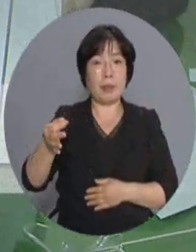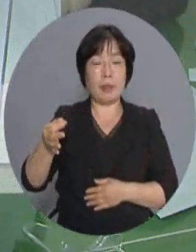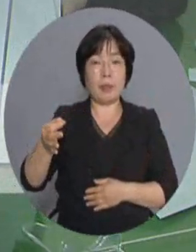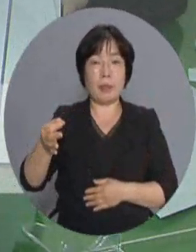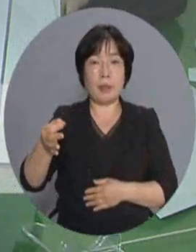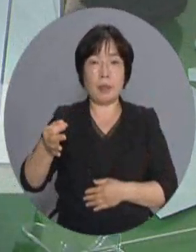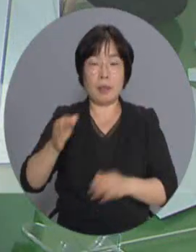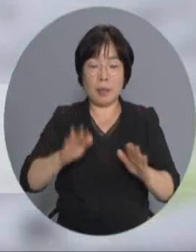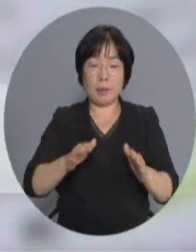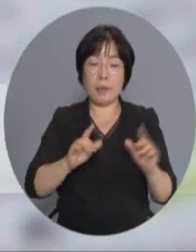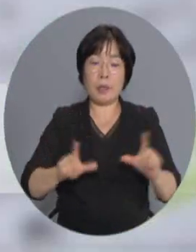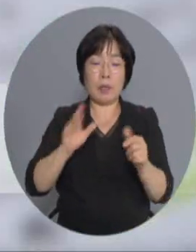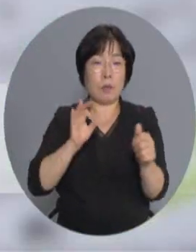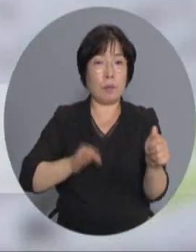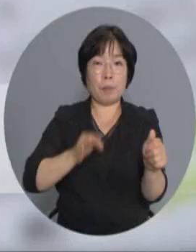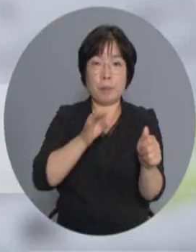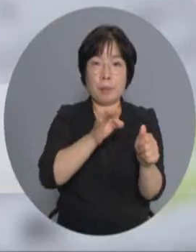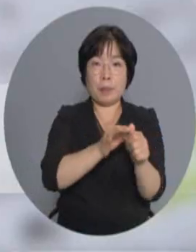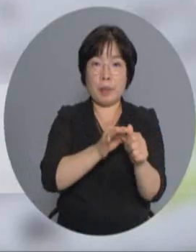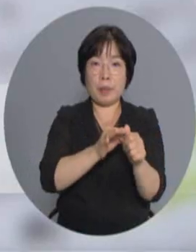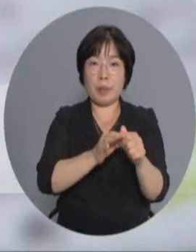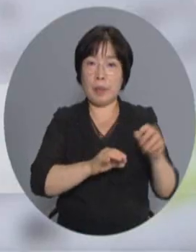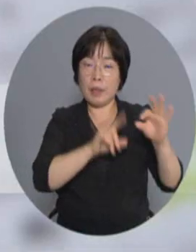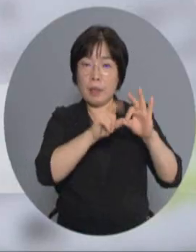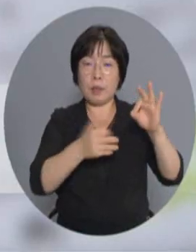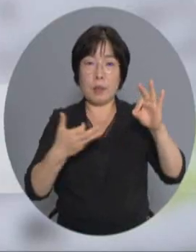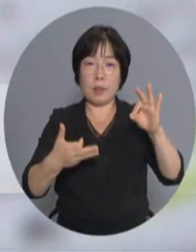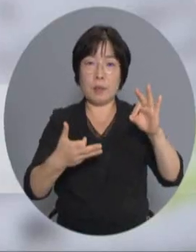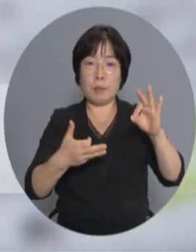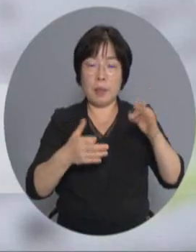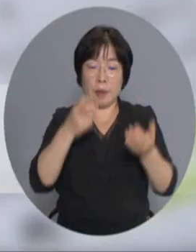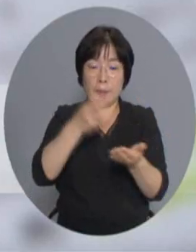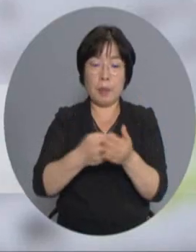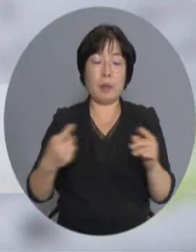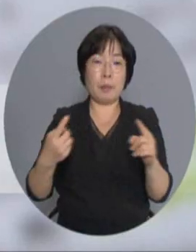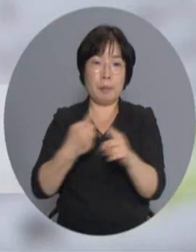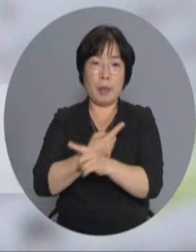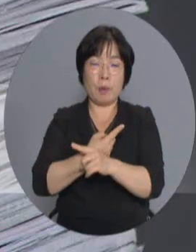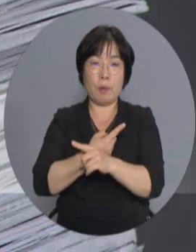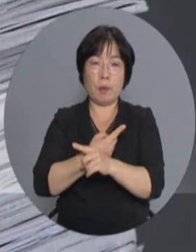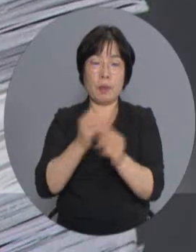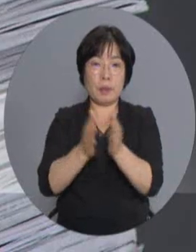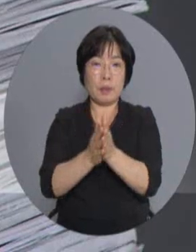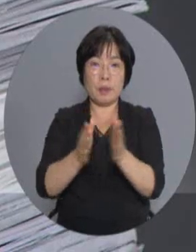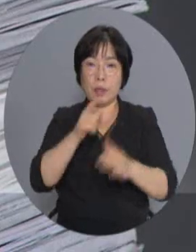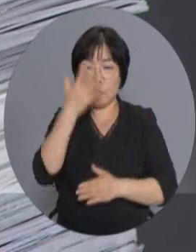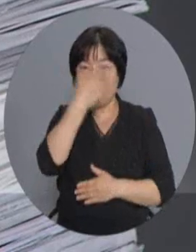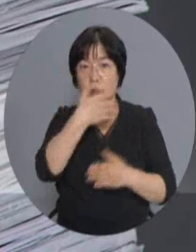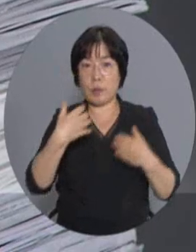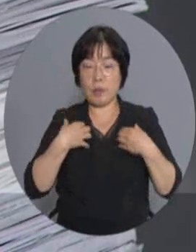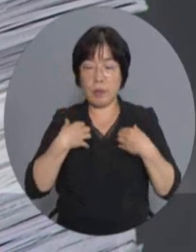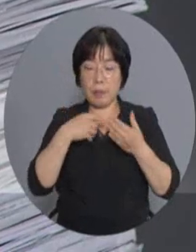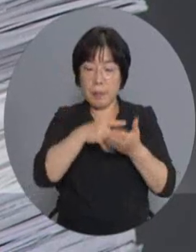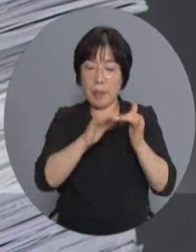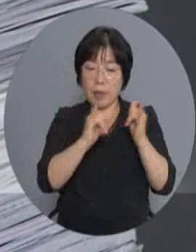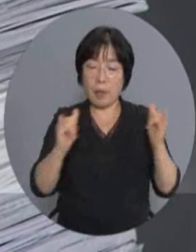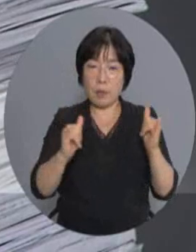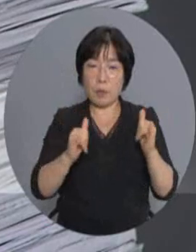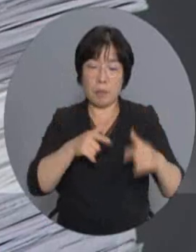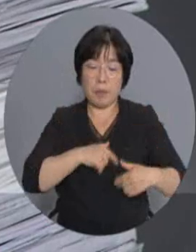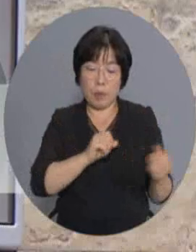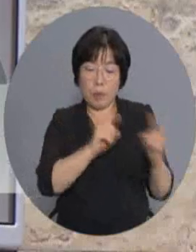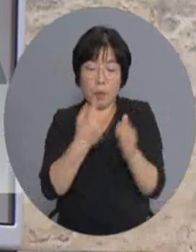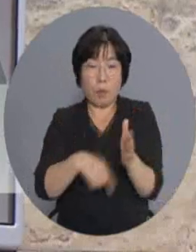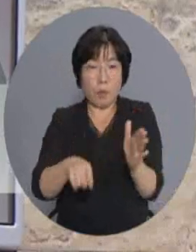이번 생활 보조비 지급은 지난 달 18일 관련 조례 재정에 따른 조치로 여수시는 희생자와 유족들의 명예